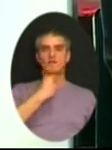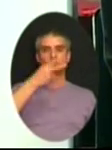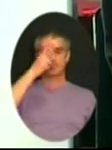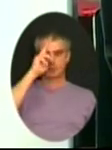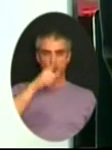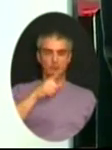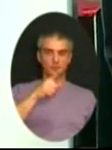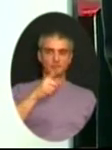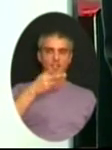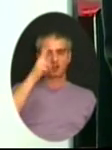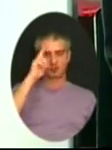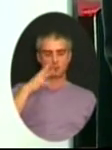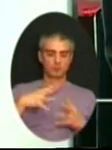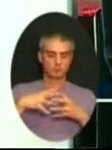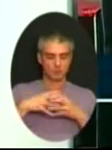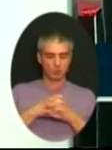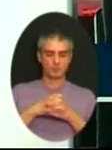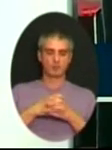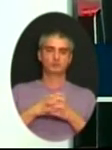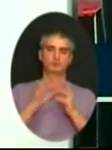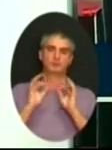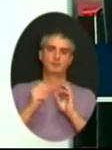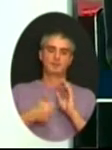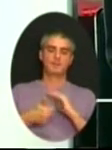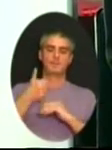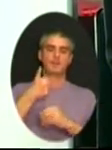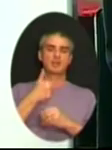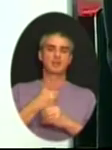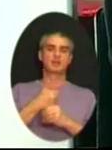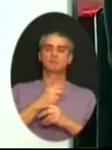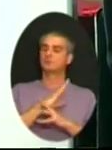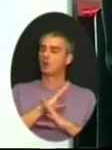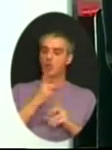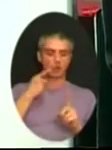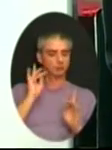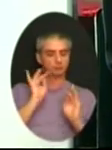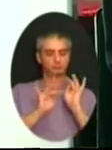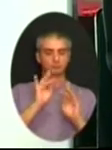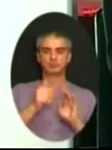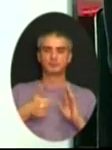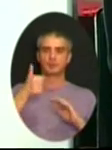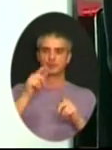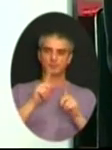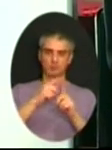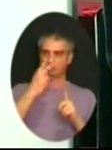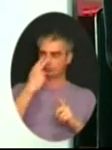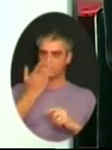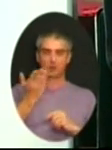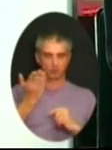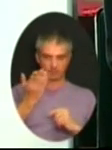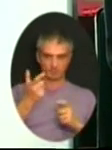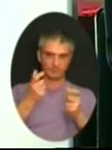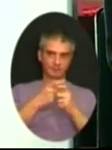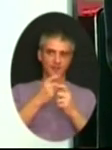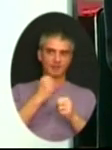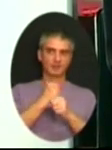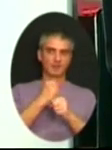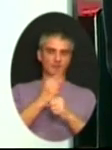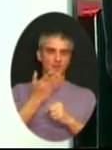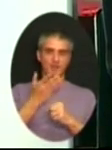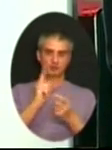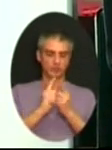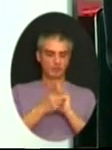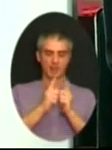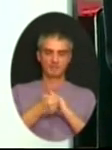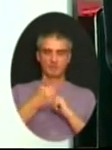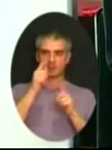בליכוד, שהליכוד מגובש באמת סביב המנהיג, לא יורים בגב במנהיגים כמו שאנחנו רואים במפלגת העבודה